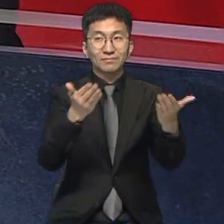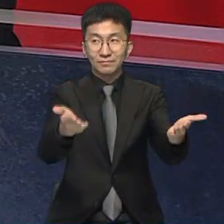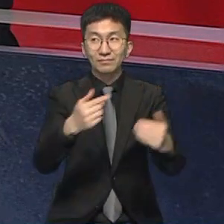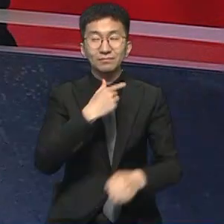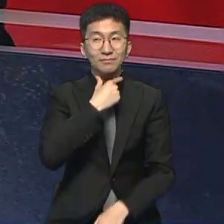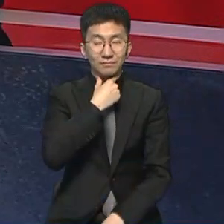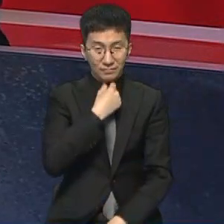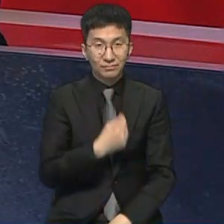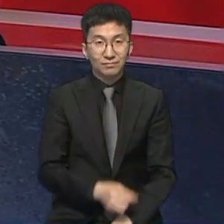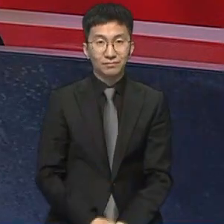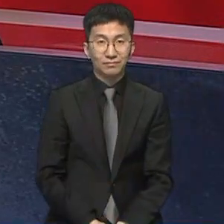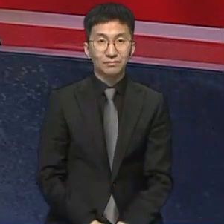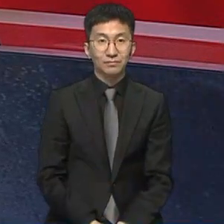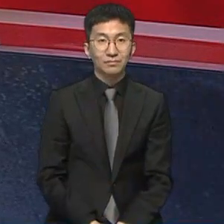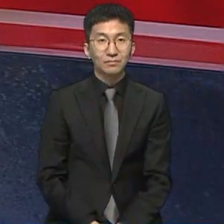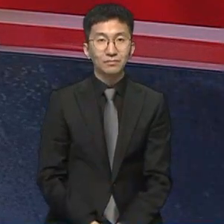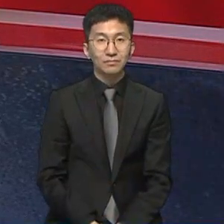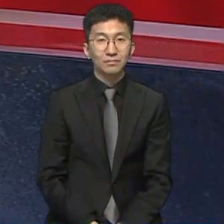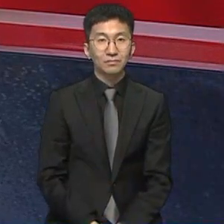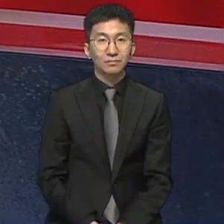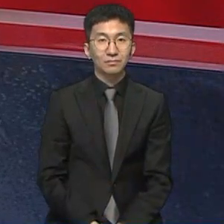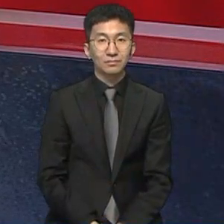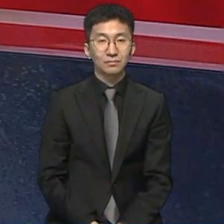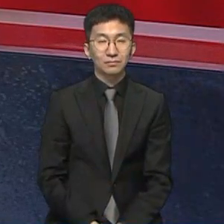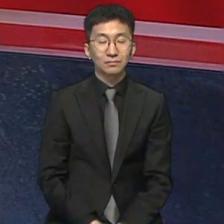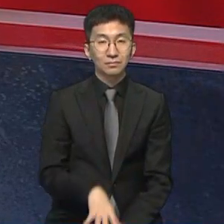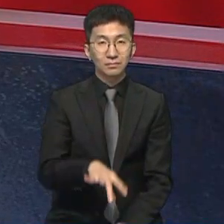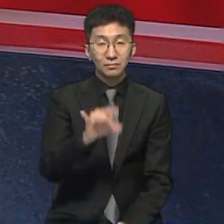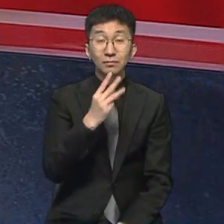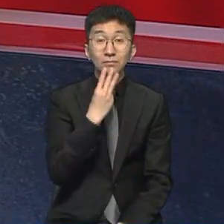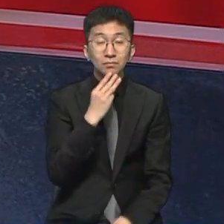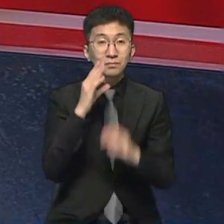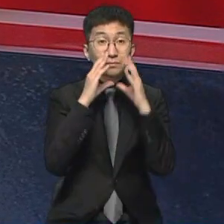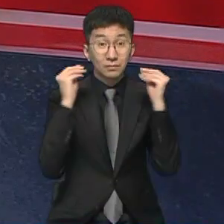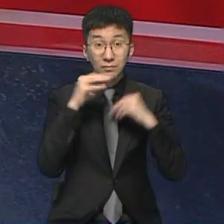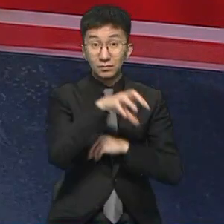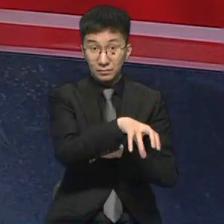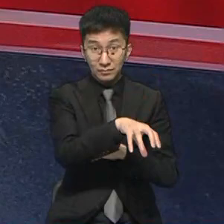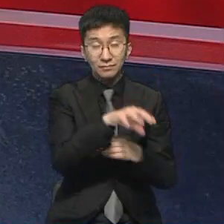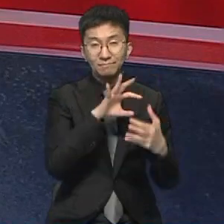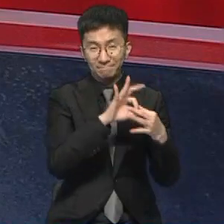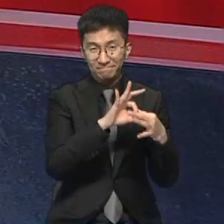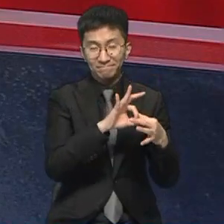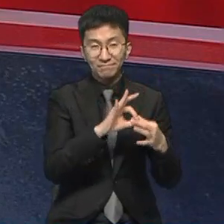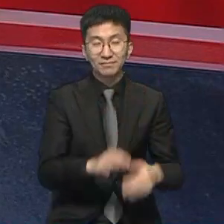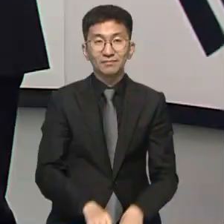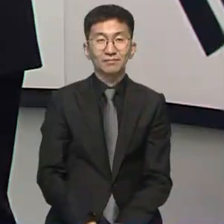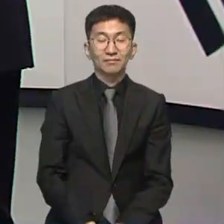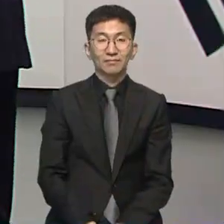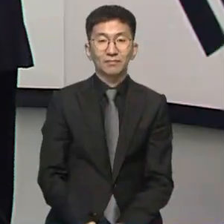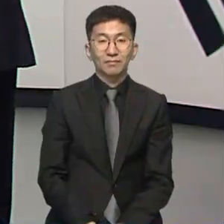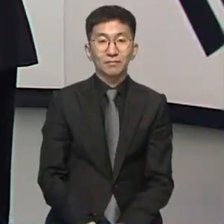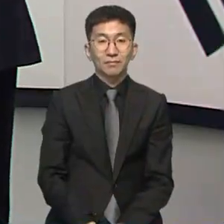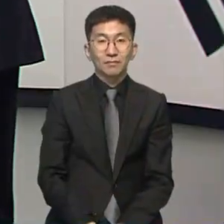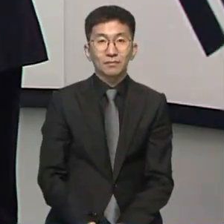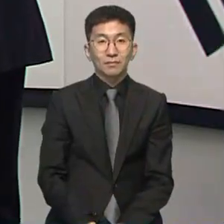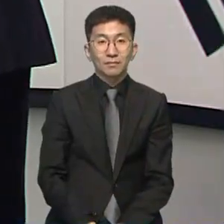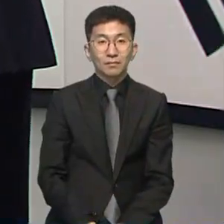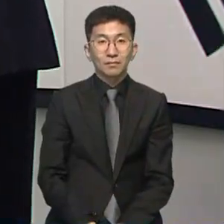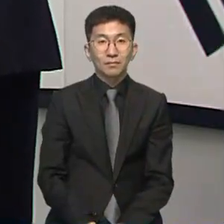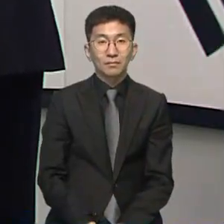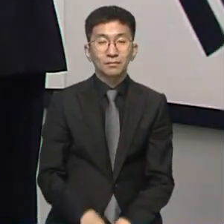연결해서 어떤 이야기들이 나오고 있는지 알아보겠습니다. 먼저 서울 광화문 행사장에 나가 있는 김하영 기자를 연결해